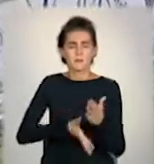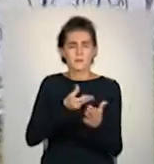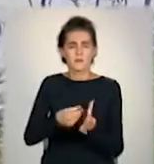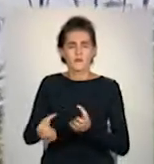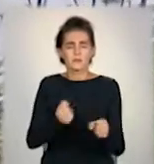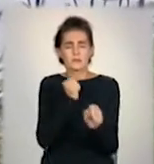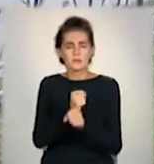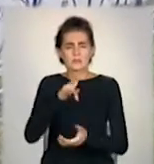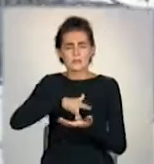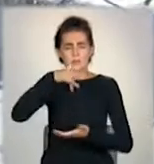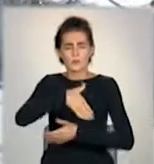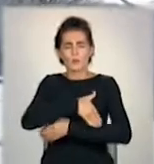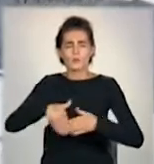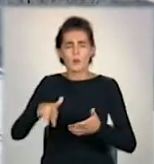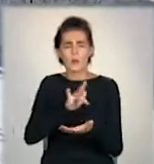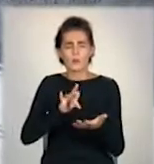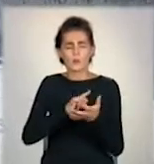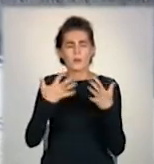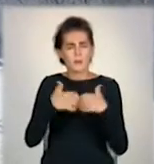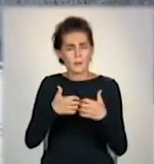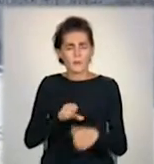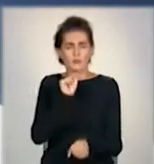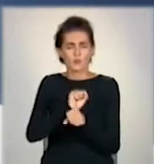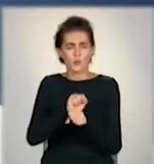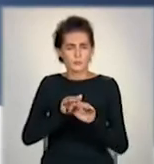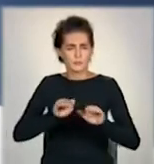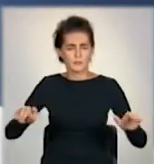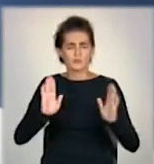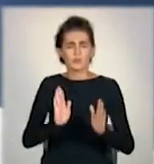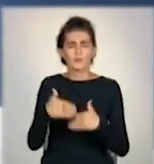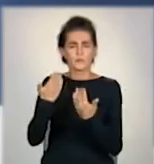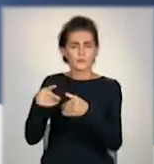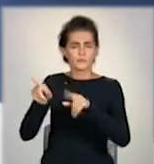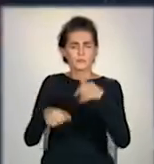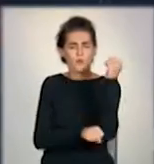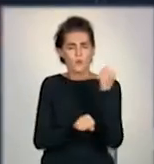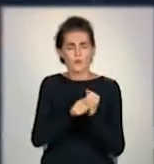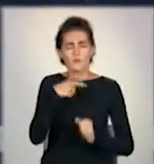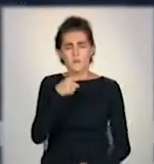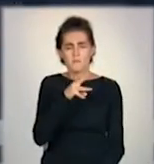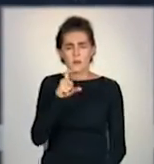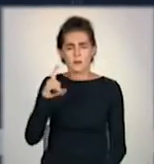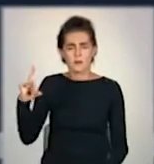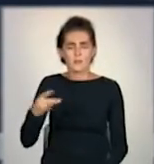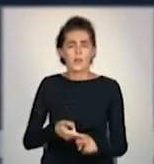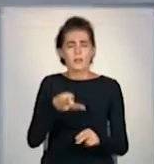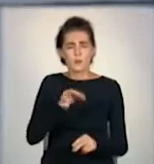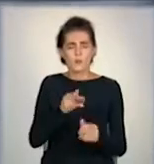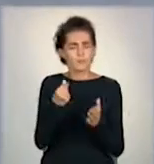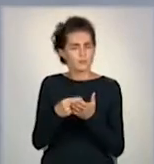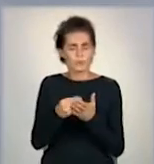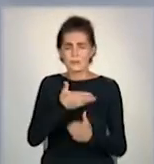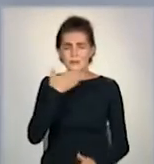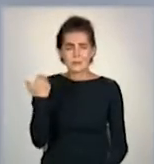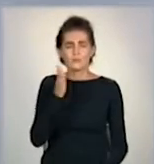на центральних вулицях Краматорська. Парковки будуть комунальними, обіцяє мер. Щоправда, грошей на це в бюджеті немає, тому